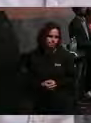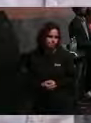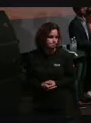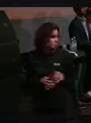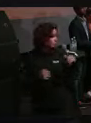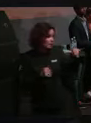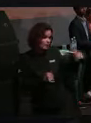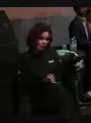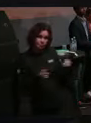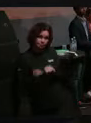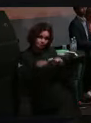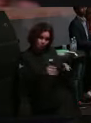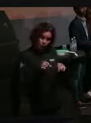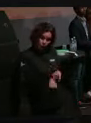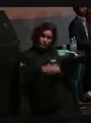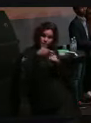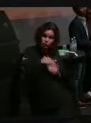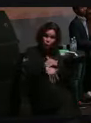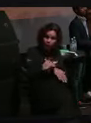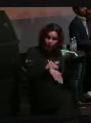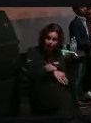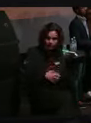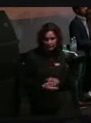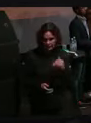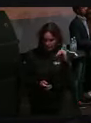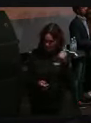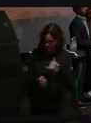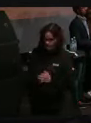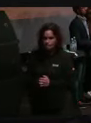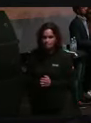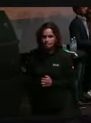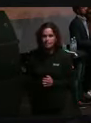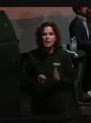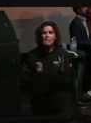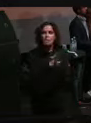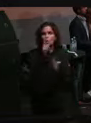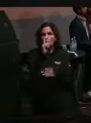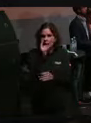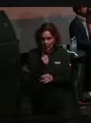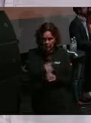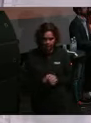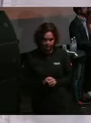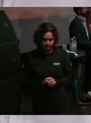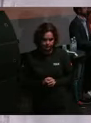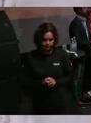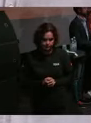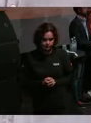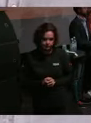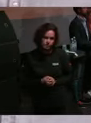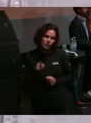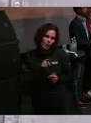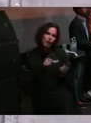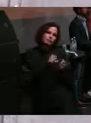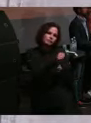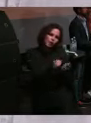over til, det blir det Sørland vel? Ja, punkt 1, det må jo være at det